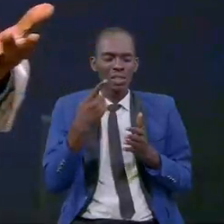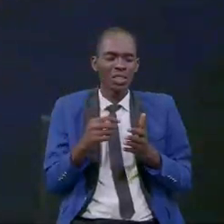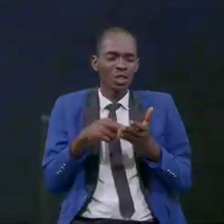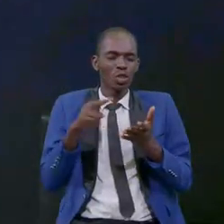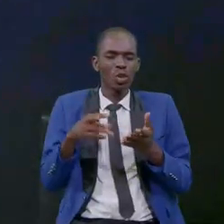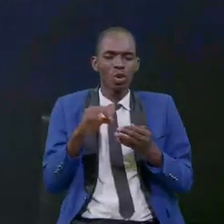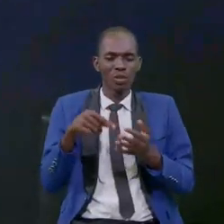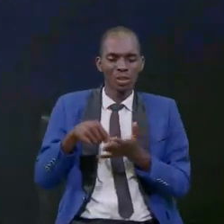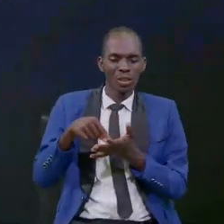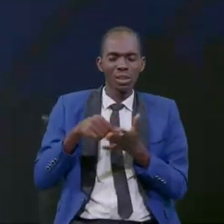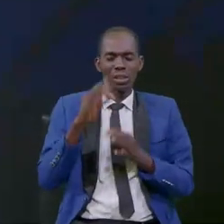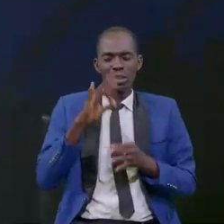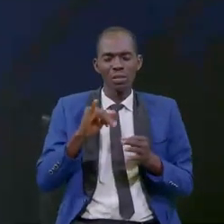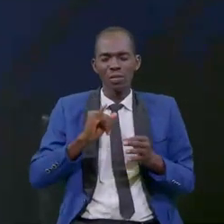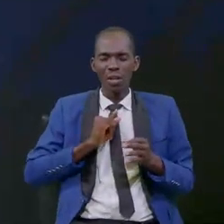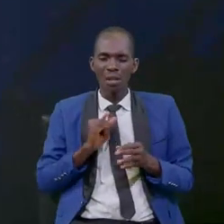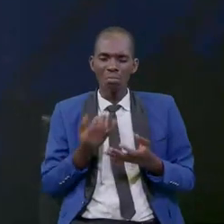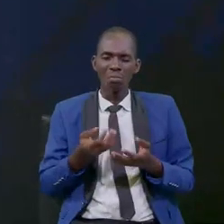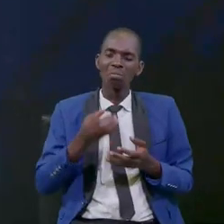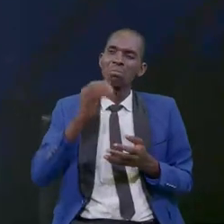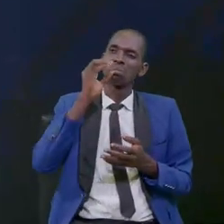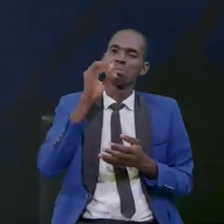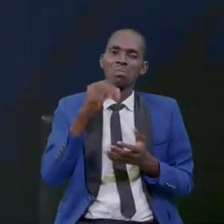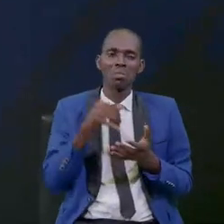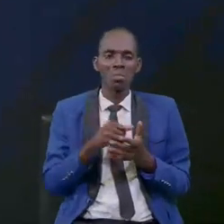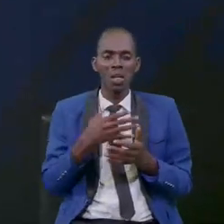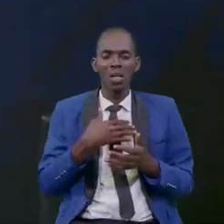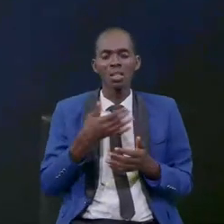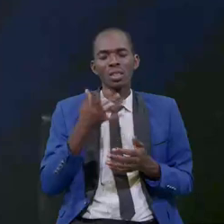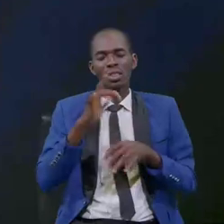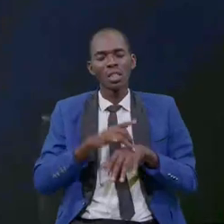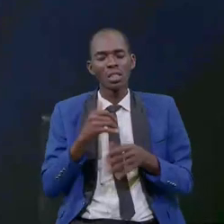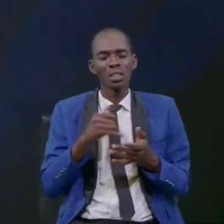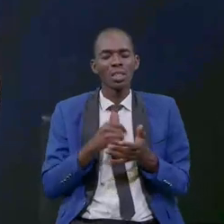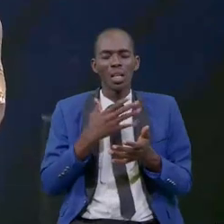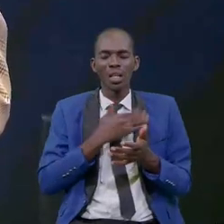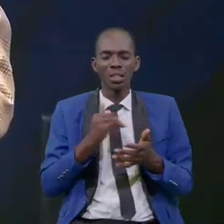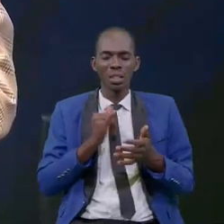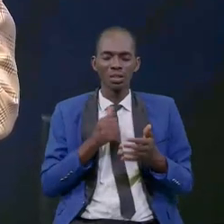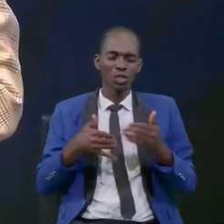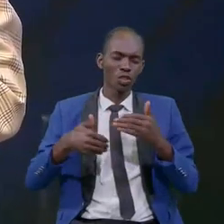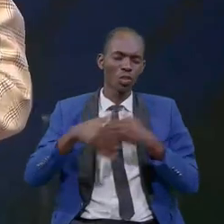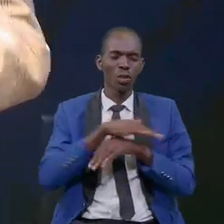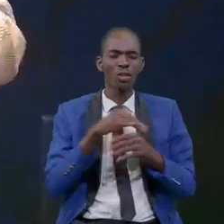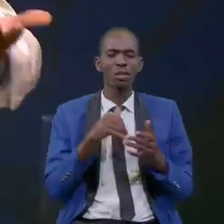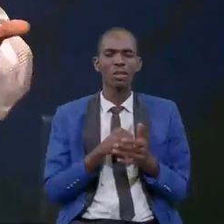si je touche cela, si je bois cela, si je mets ça dans ma bouche, si je cache cela?